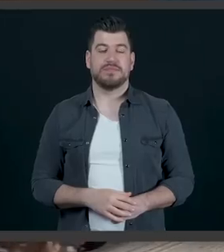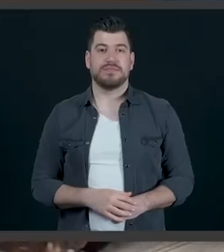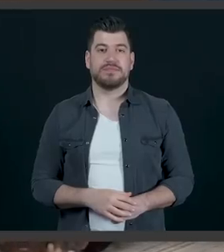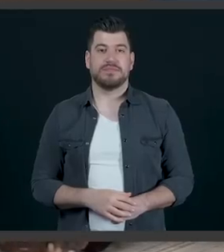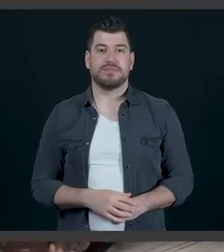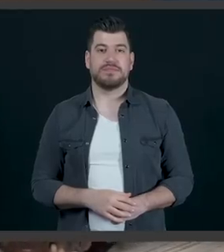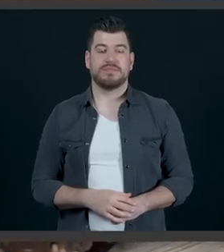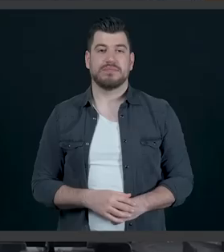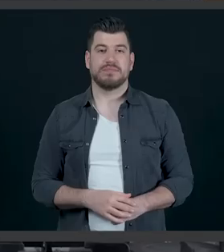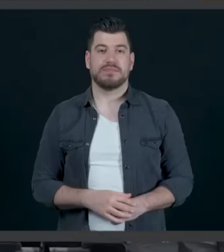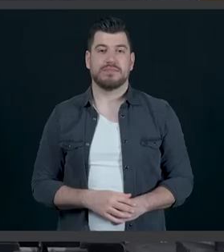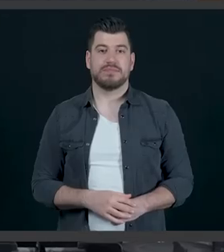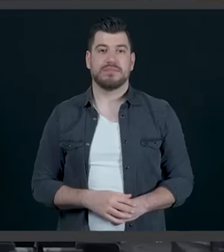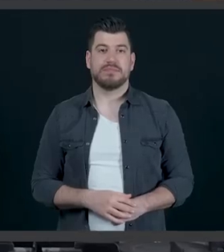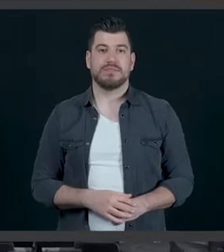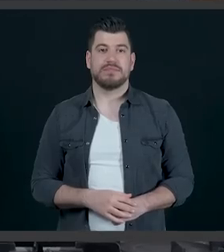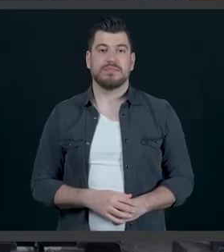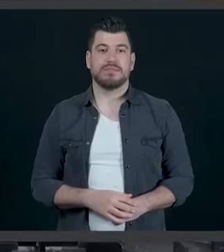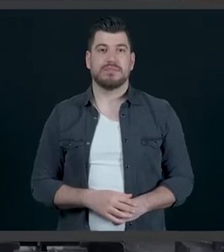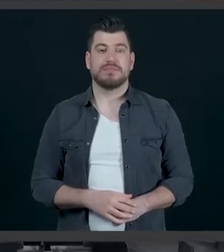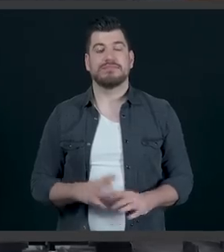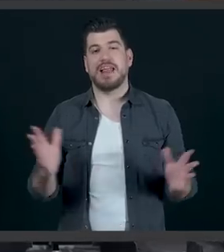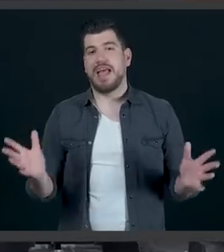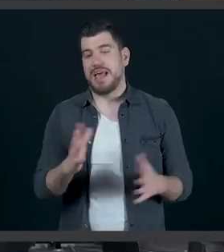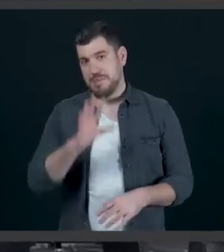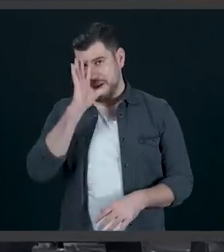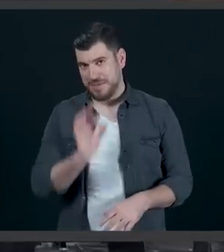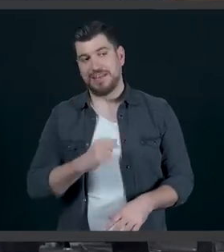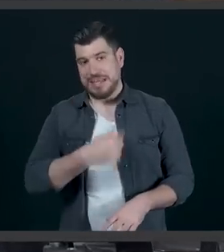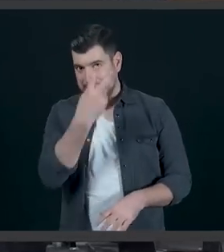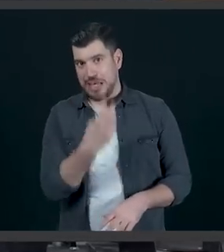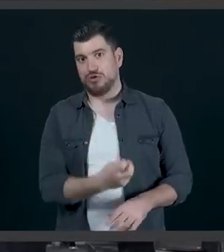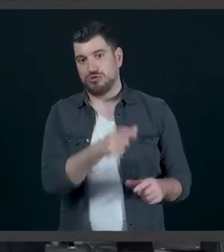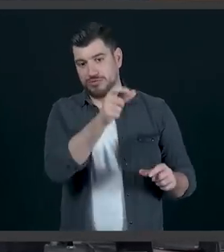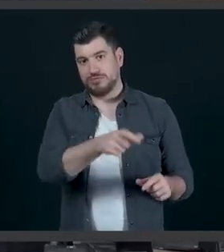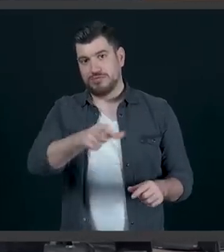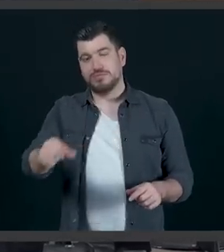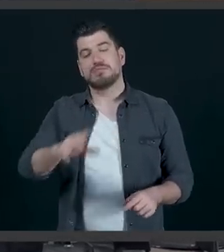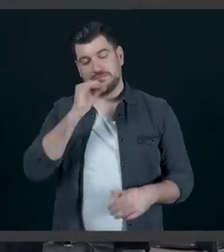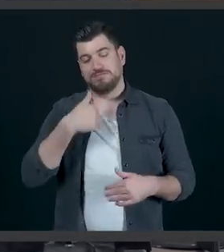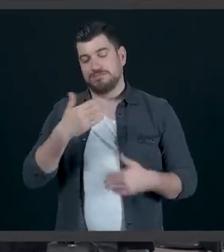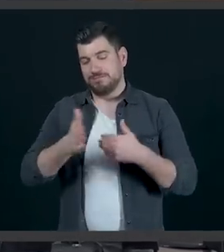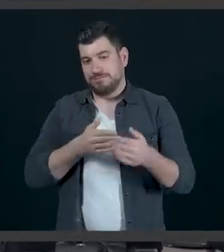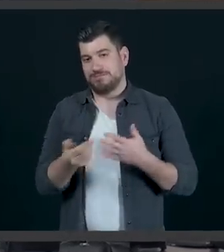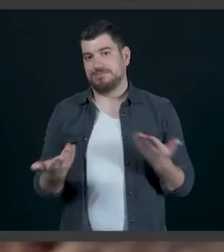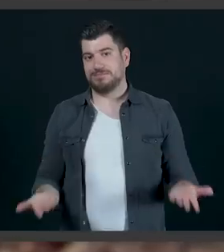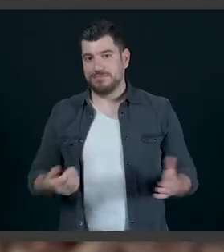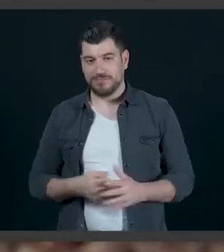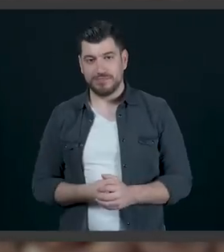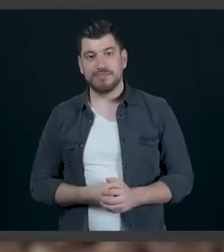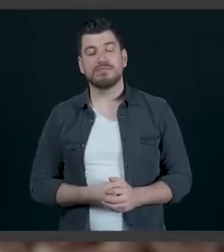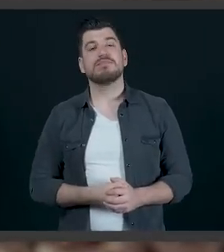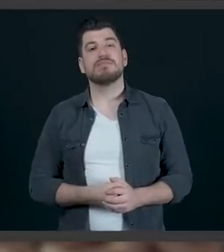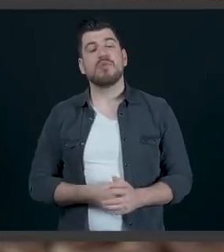1, 2, 3, 4, 5, 6, 7, 8, 9, 10. Καλά, είμαι μάστορας. Τελικά είμαι μάστορας. Βγάλαμε 20